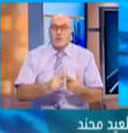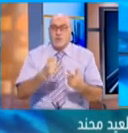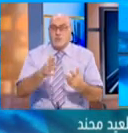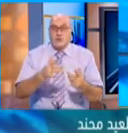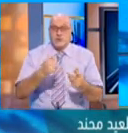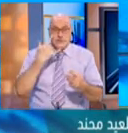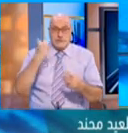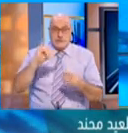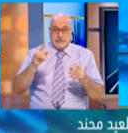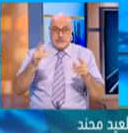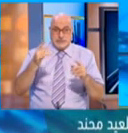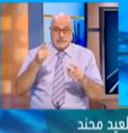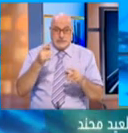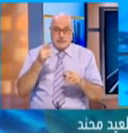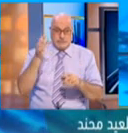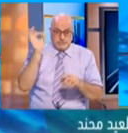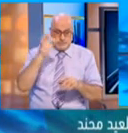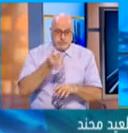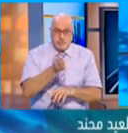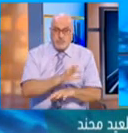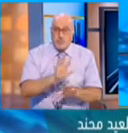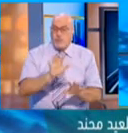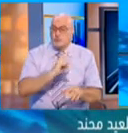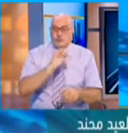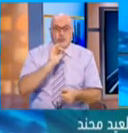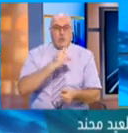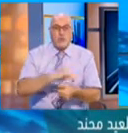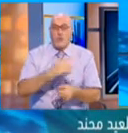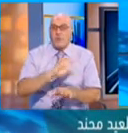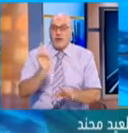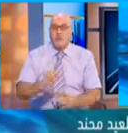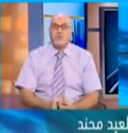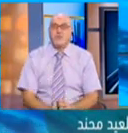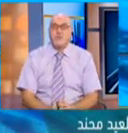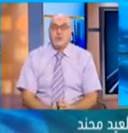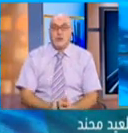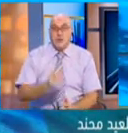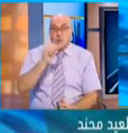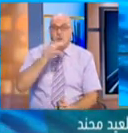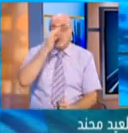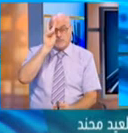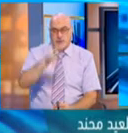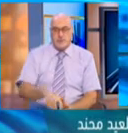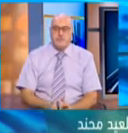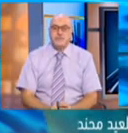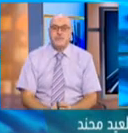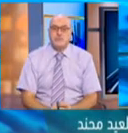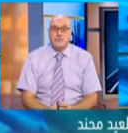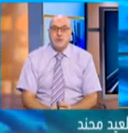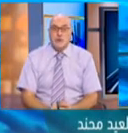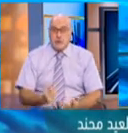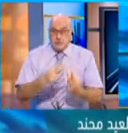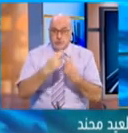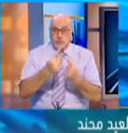فإذا جاء أجلهم لا يستأخرون ساعة ولا يستقدمون، صدق الله العظيم. وأمام